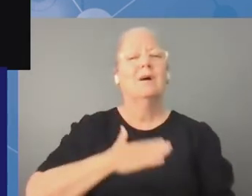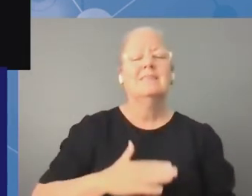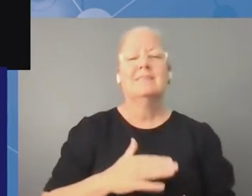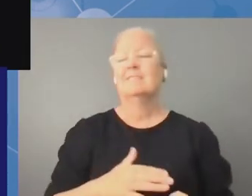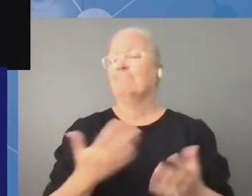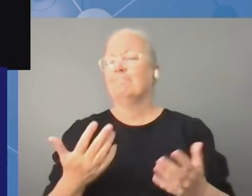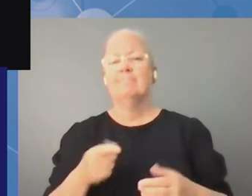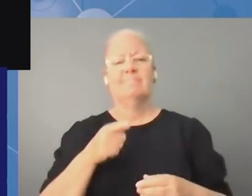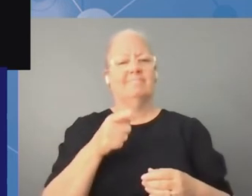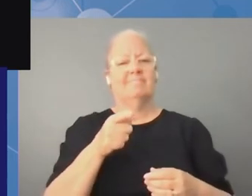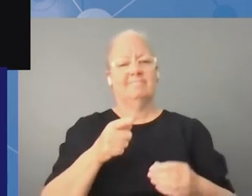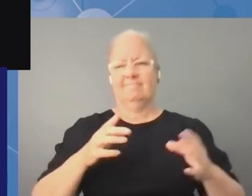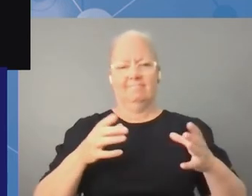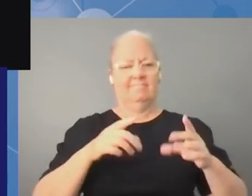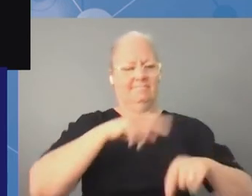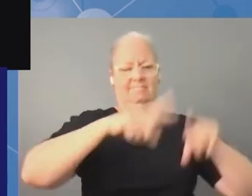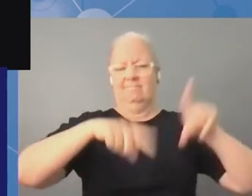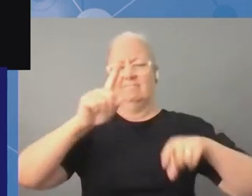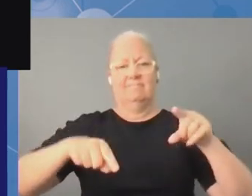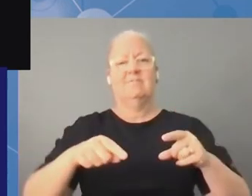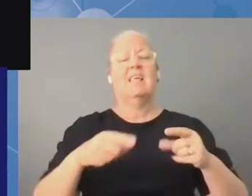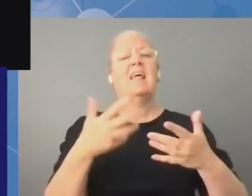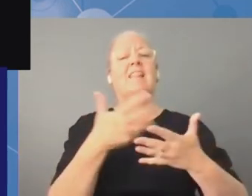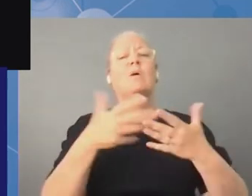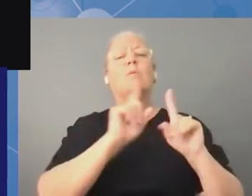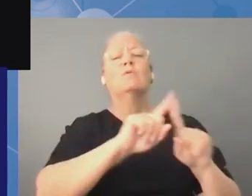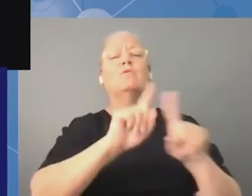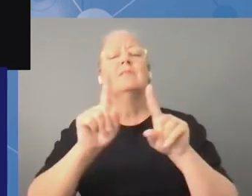في الجلسات القادمة